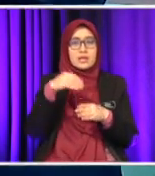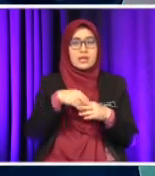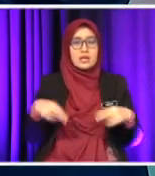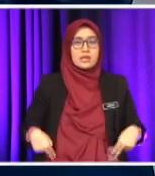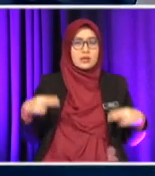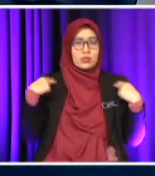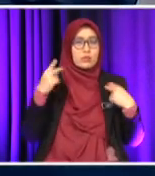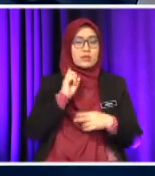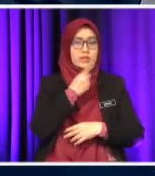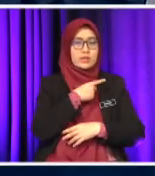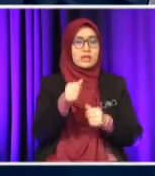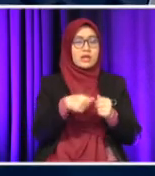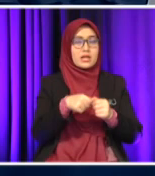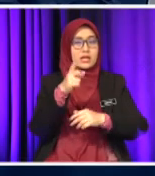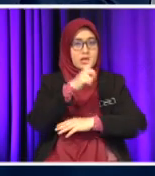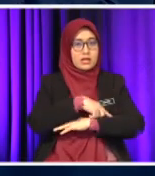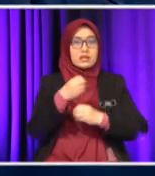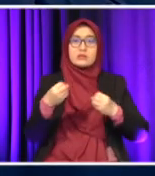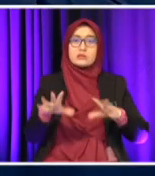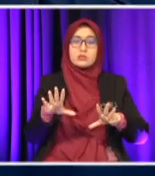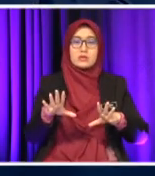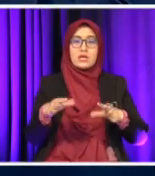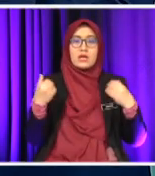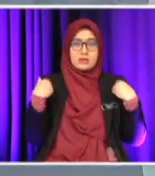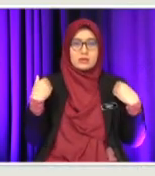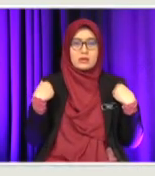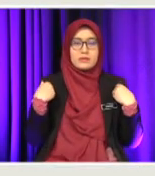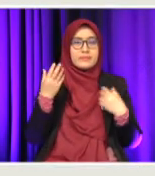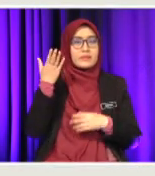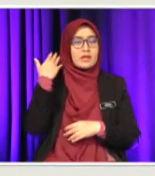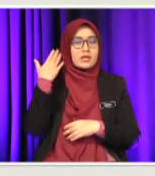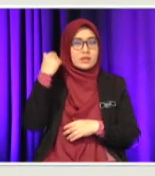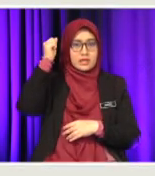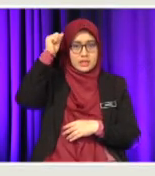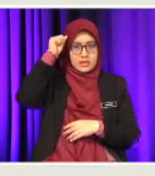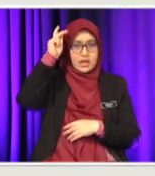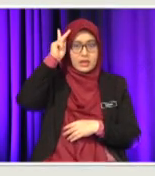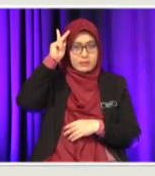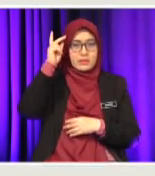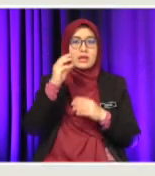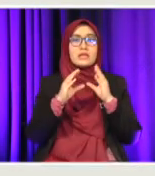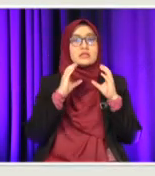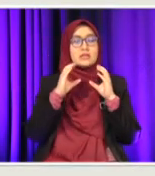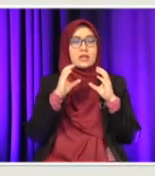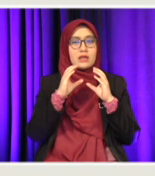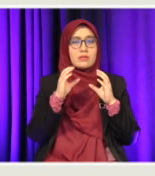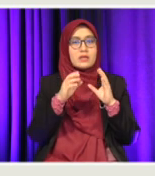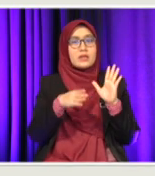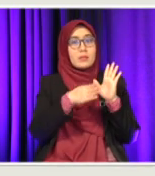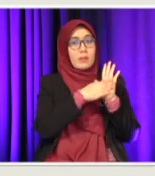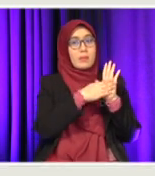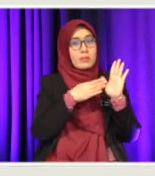jadi rekebentuk dalam perniagaan macam tadi aku mah disebut tentang dinamo beberapa